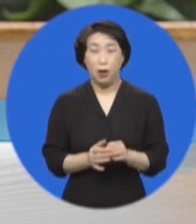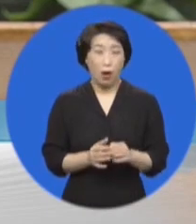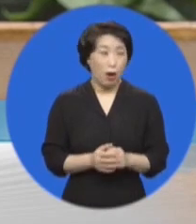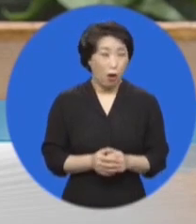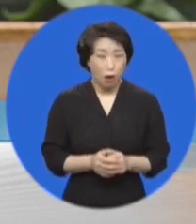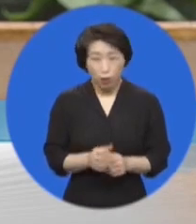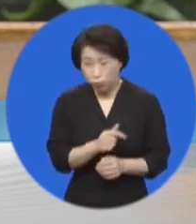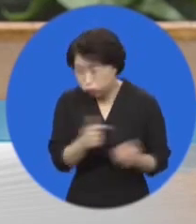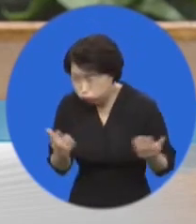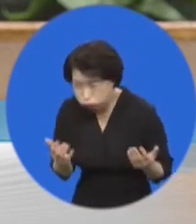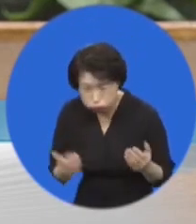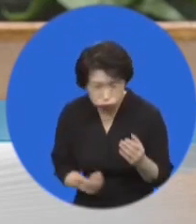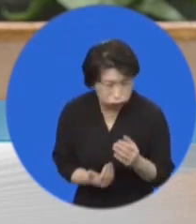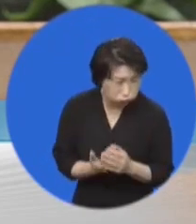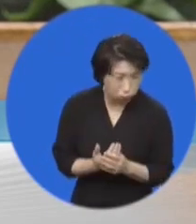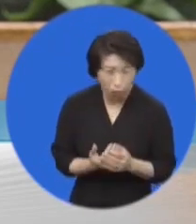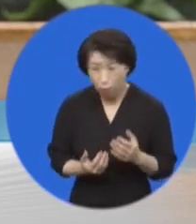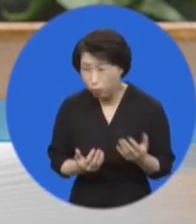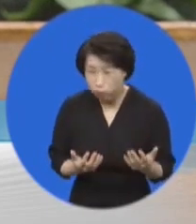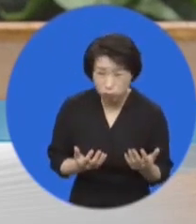큰일 났구나.